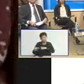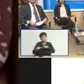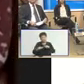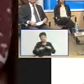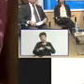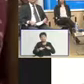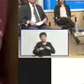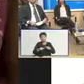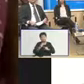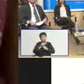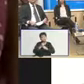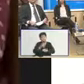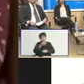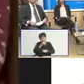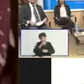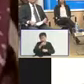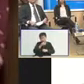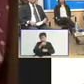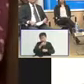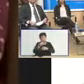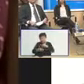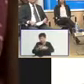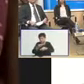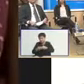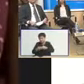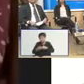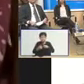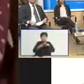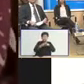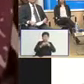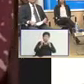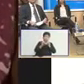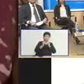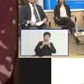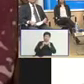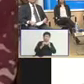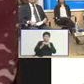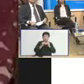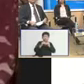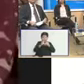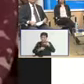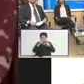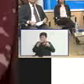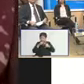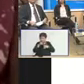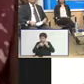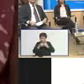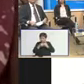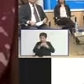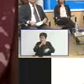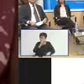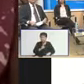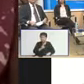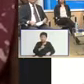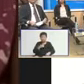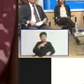ไหมเรามีสิทธิ์จะเรียนโฉงเหมือนคนไทยได้ไหมแล้วก็เวลาเจ็บป่วยเ